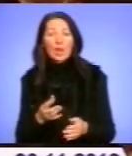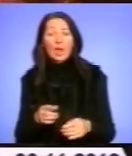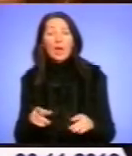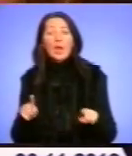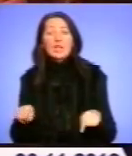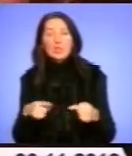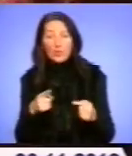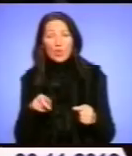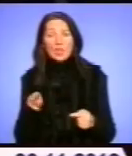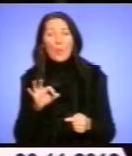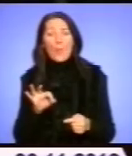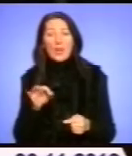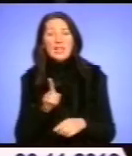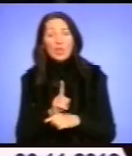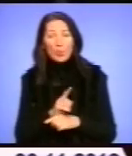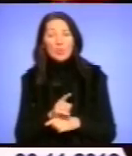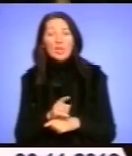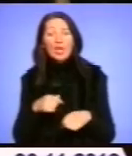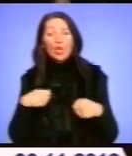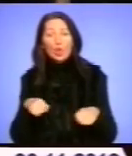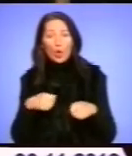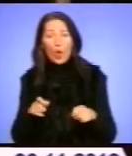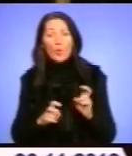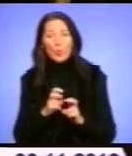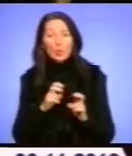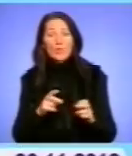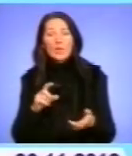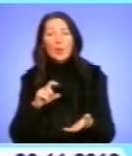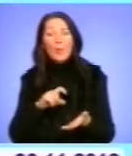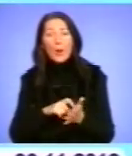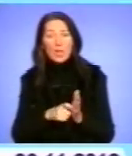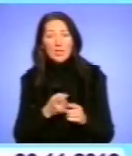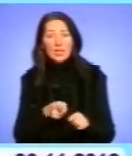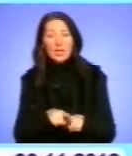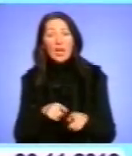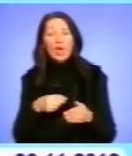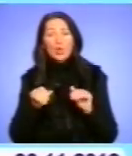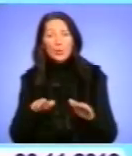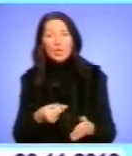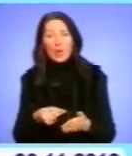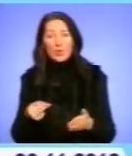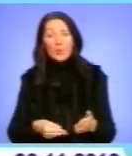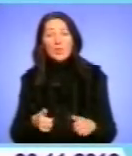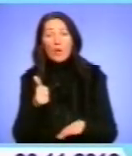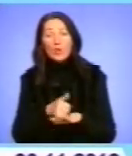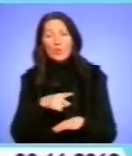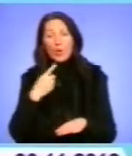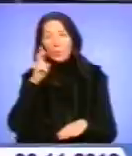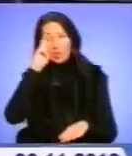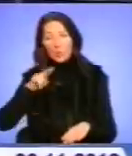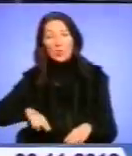створять при Тернопільській торгово-промисловій палаті. Таке розпорядження підписав голова обласної державної адміністрації Валентин Хоптян.